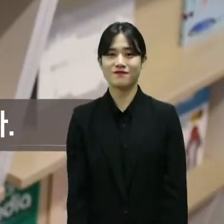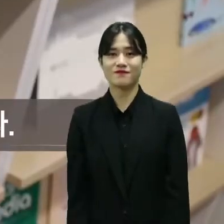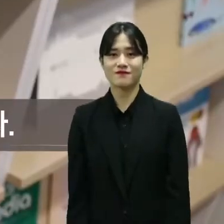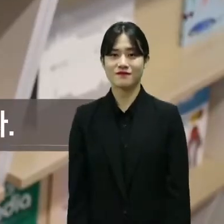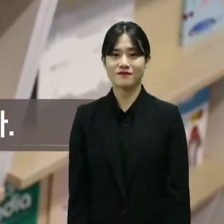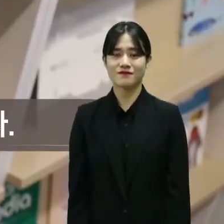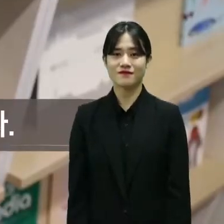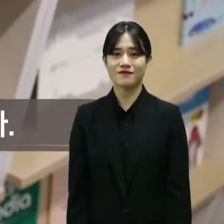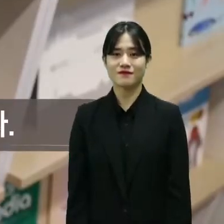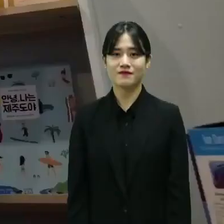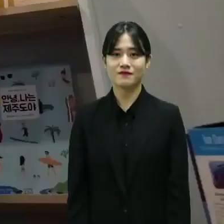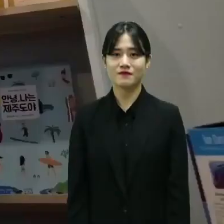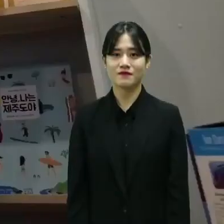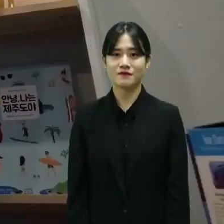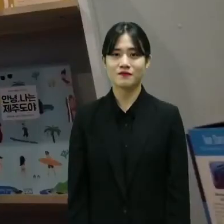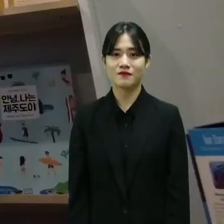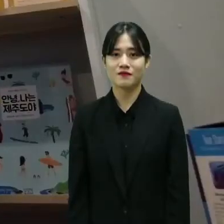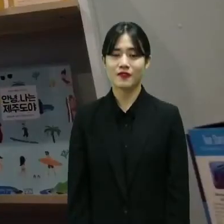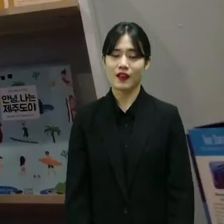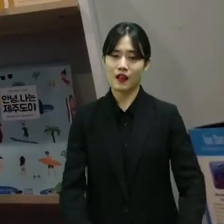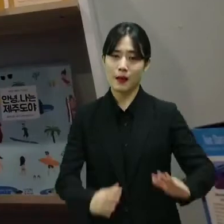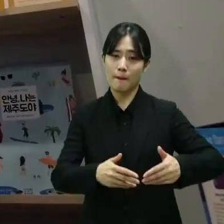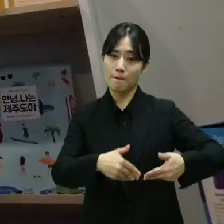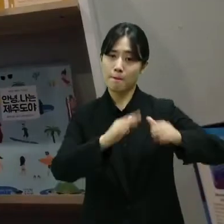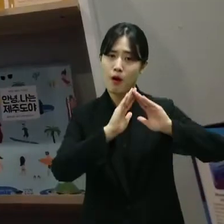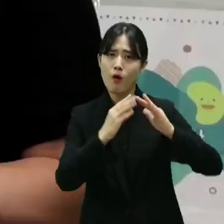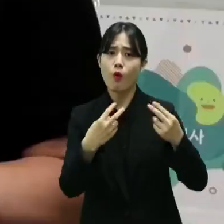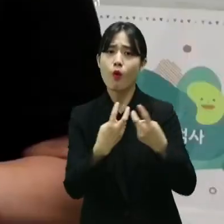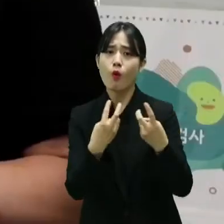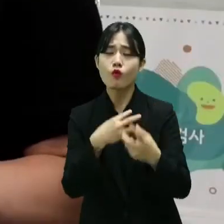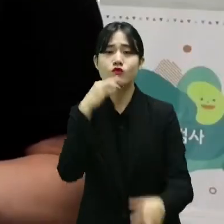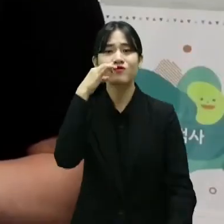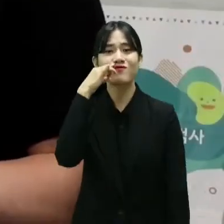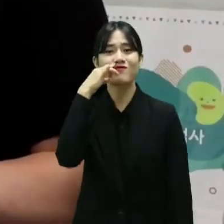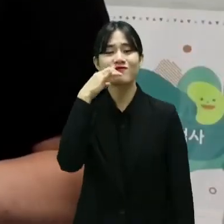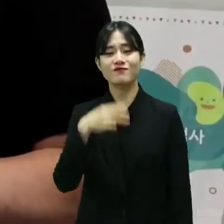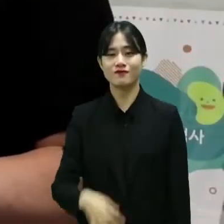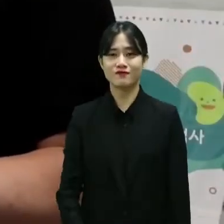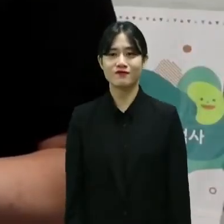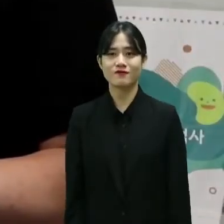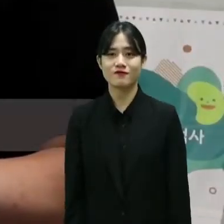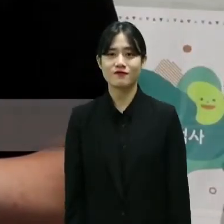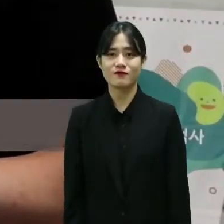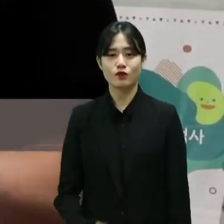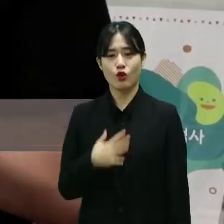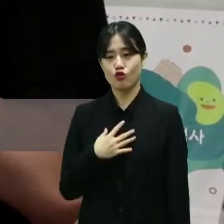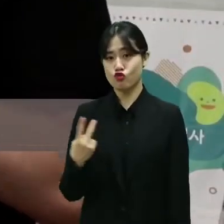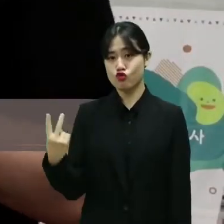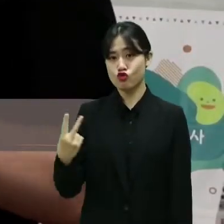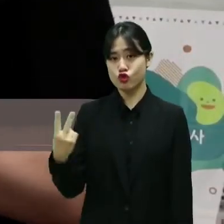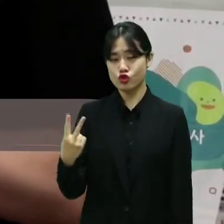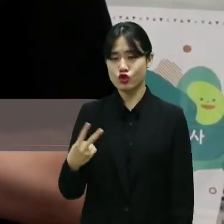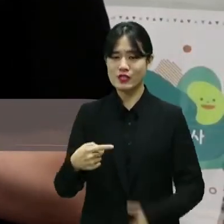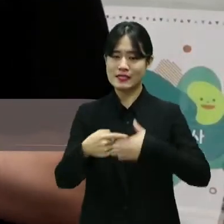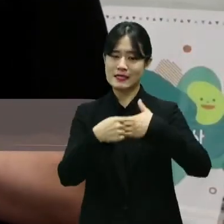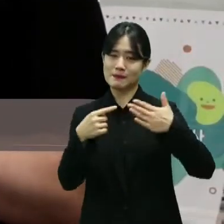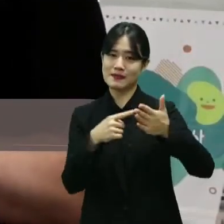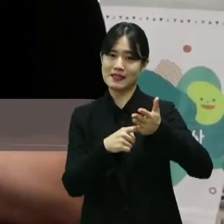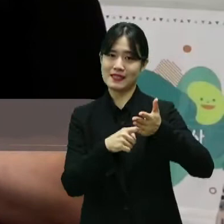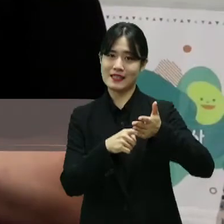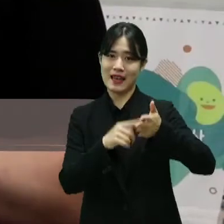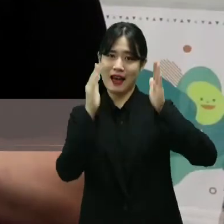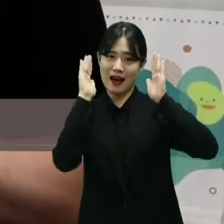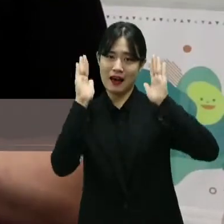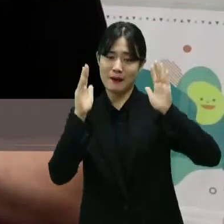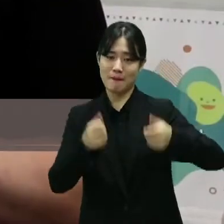공간이라고 생각하시면 될 것 같습니다. 또 어떻게 창업하시게 됐는지 좀 궁금합니다. 저희 둘 다 지금